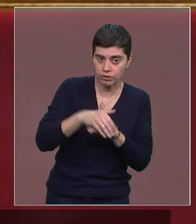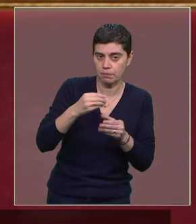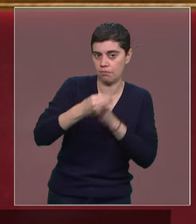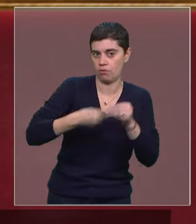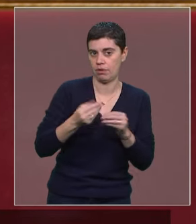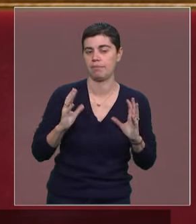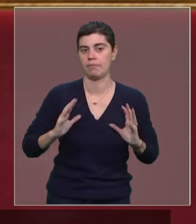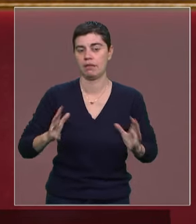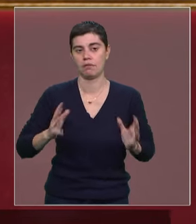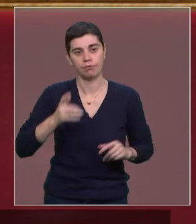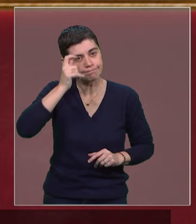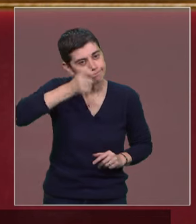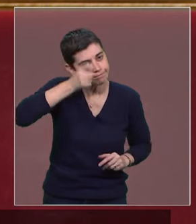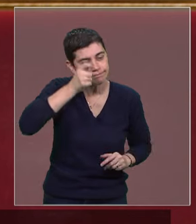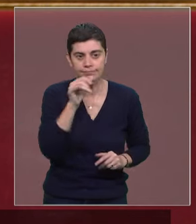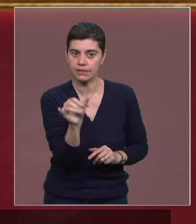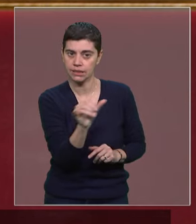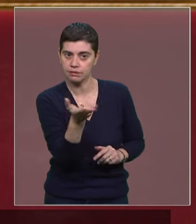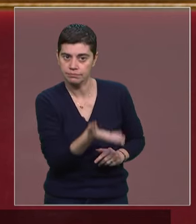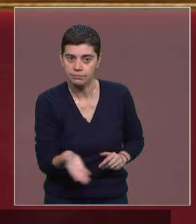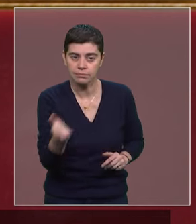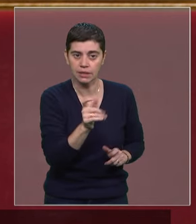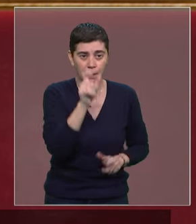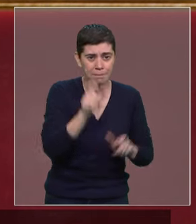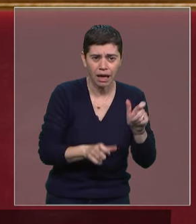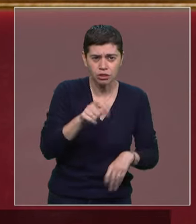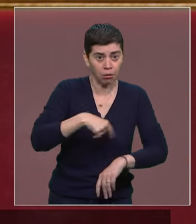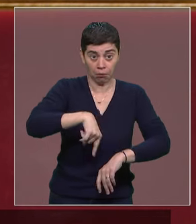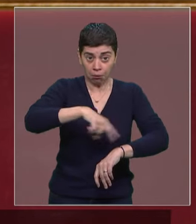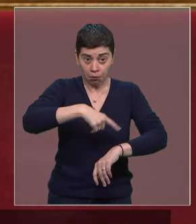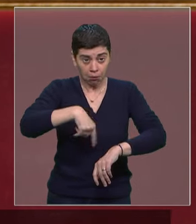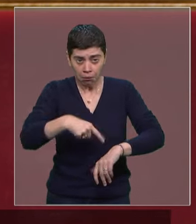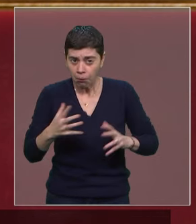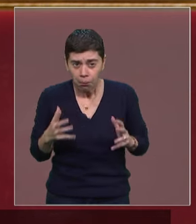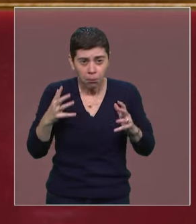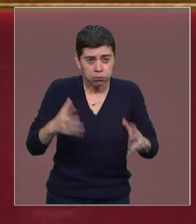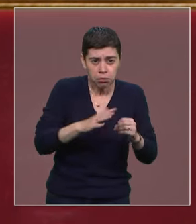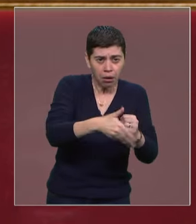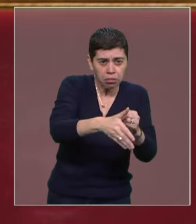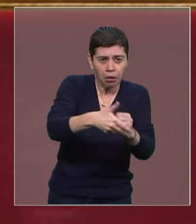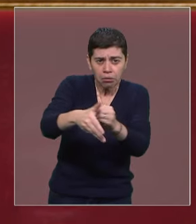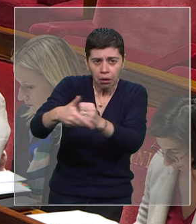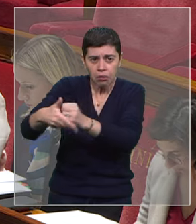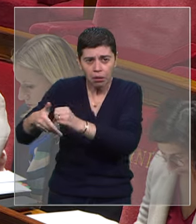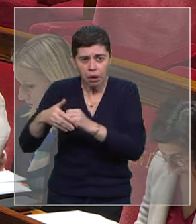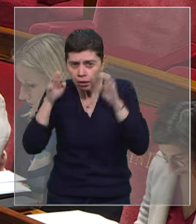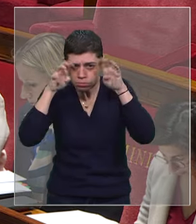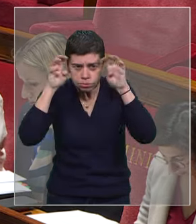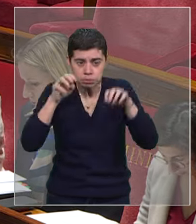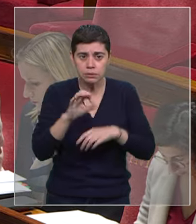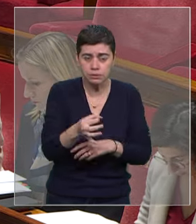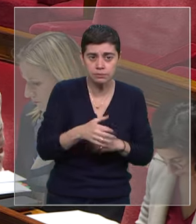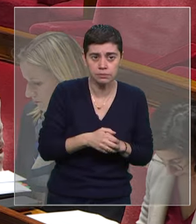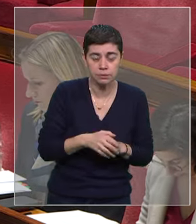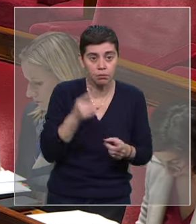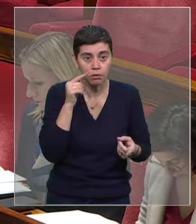bénévolat, je veux saluer toutes les personnes qui ne comptent ni leur temps ni leur peine pour aider les autres. Il serait incompréhensible pour